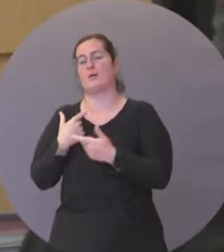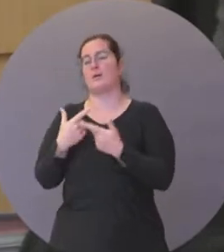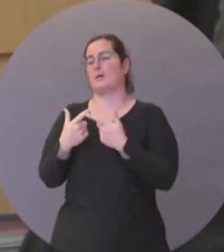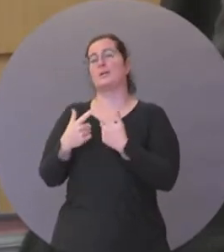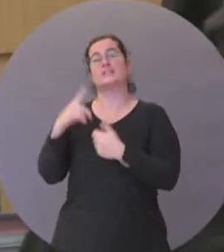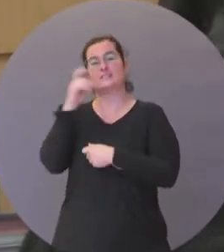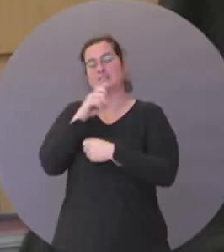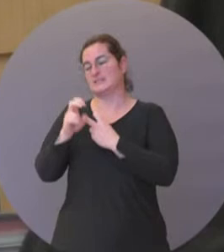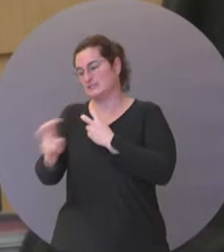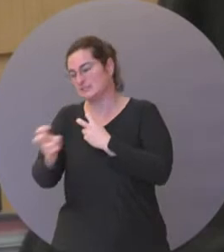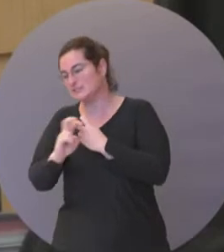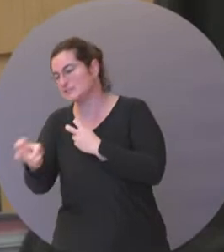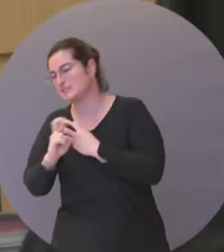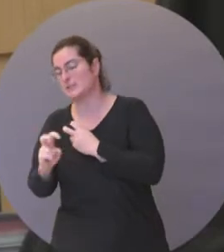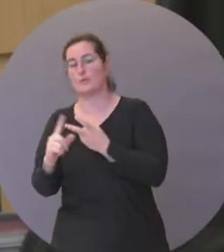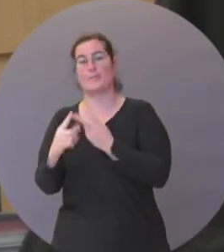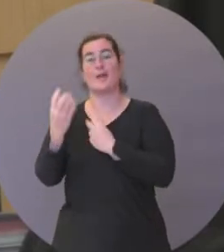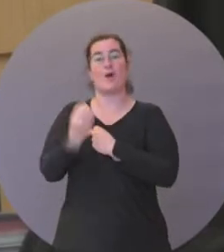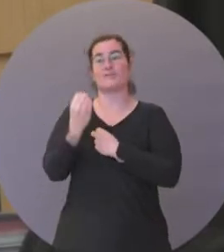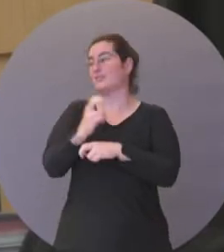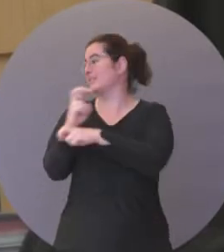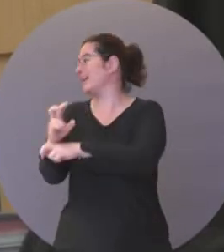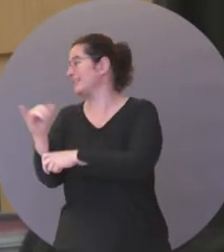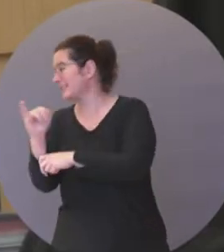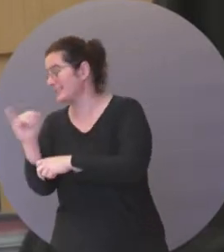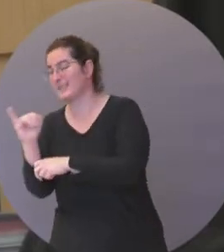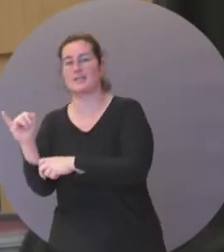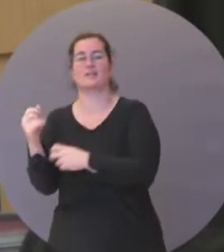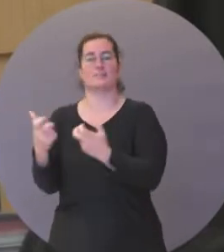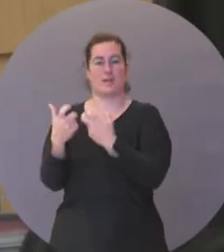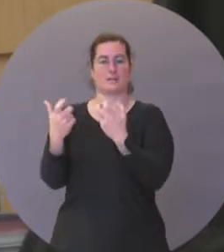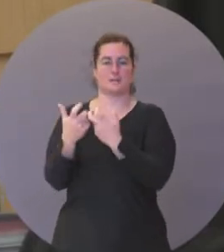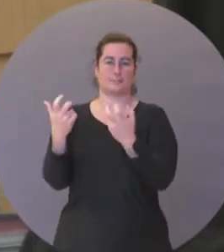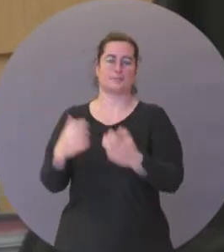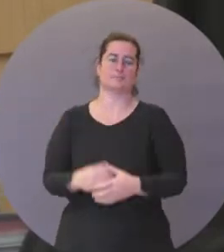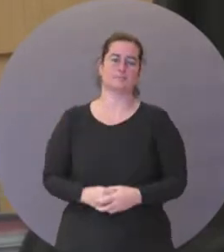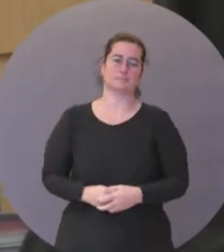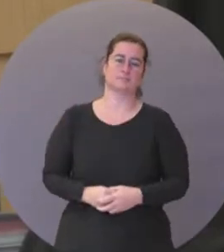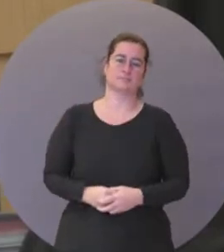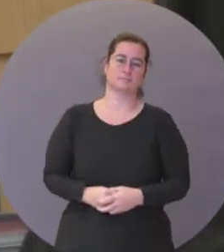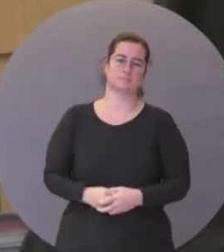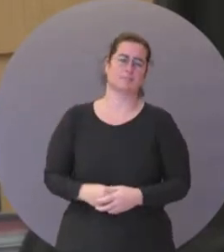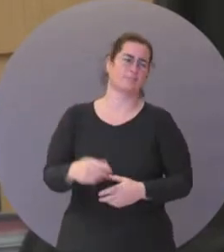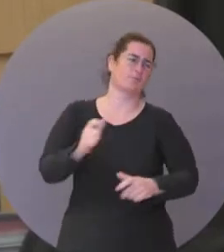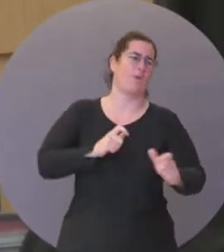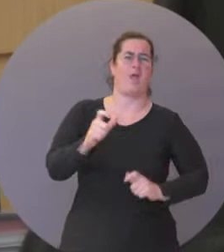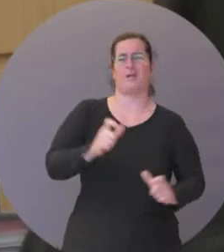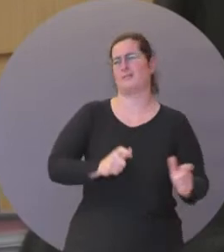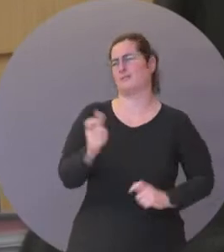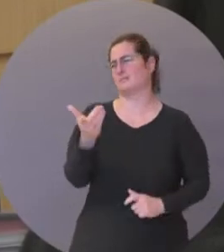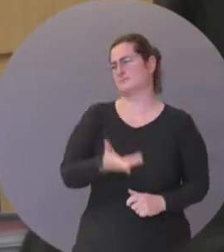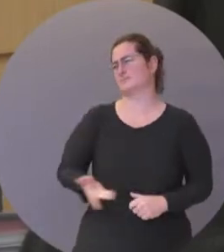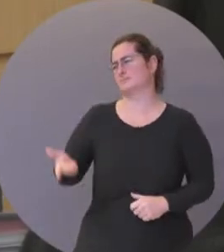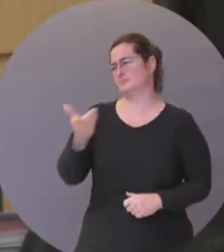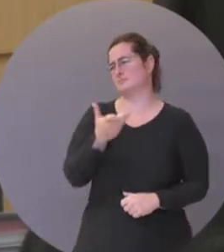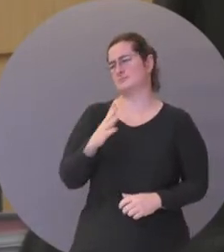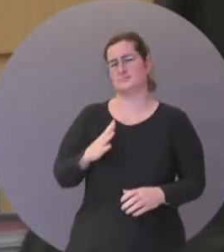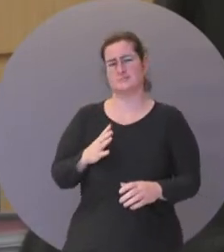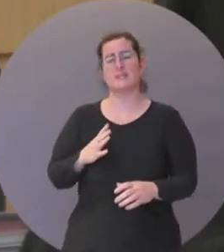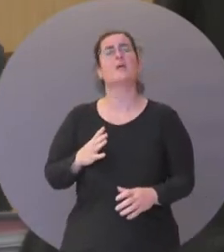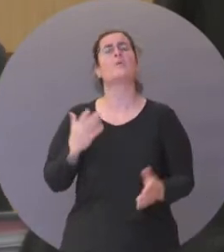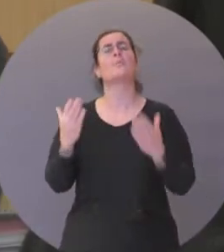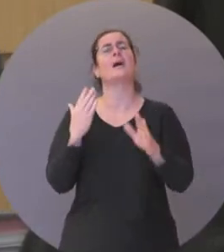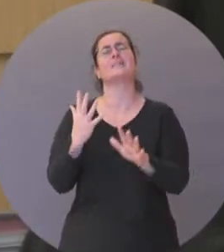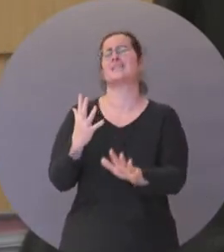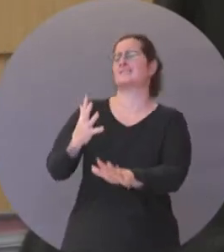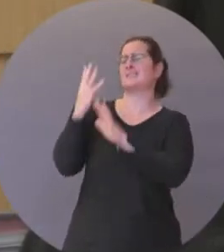de garde d'enfant mes chers collègues sans ironie aucune il y a 10 ans les